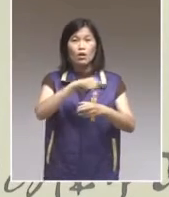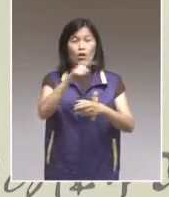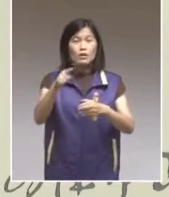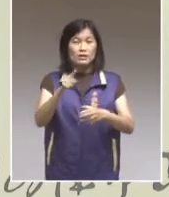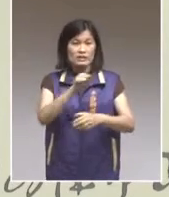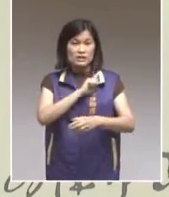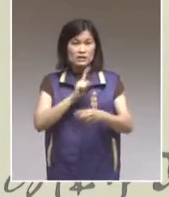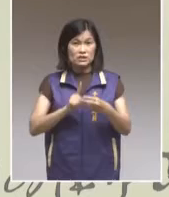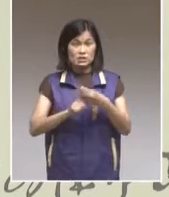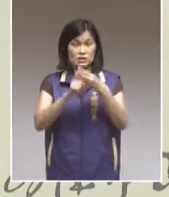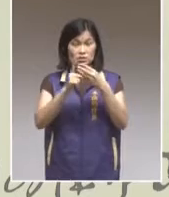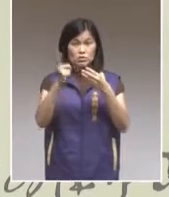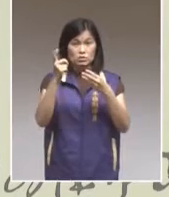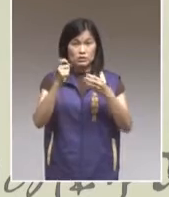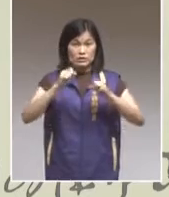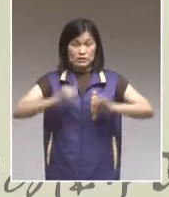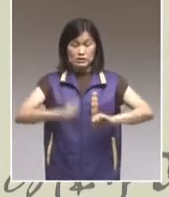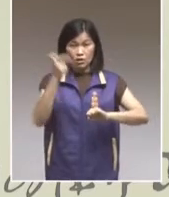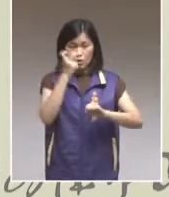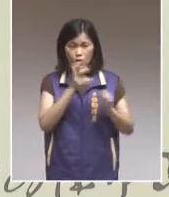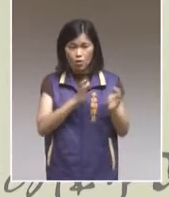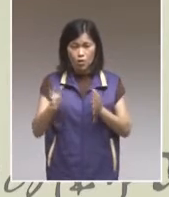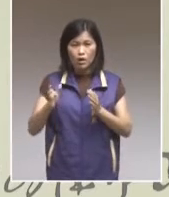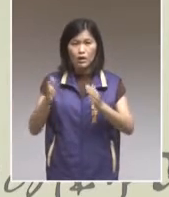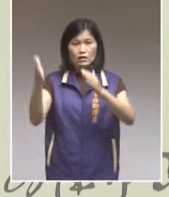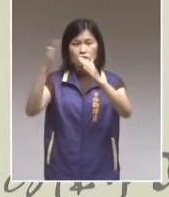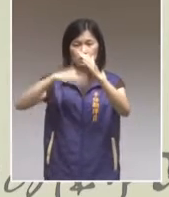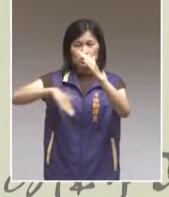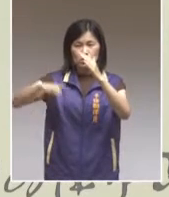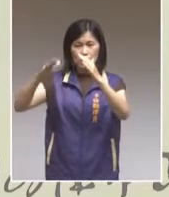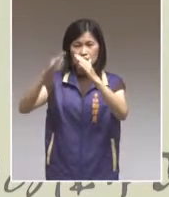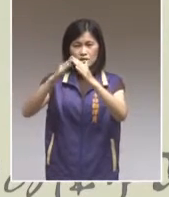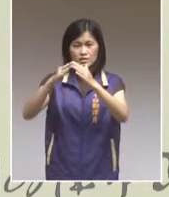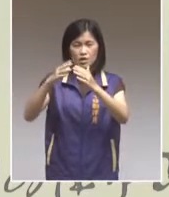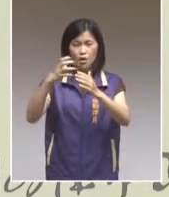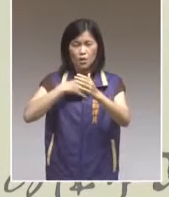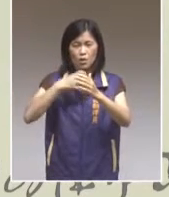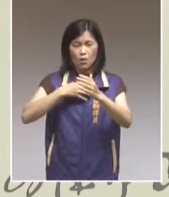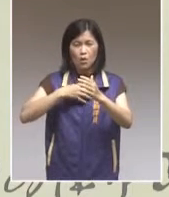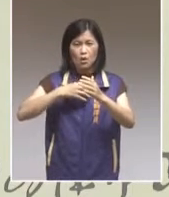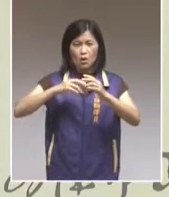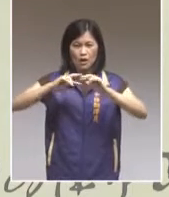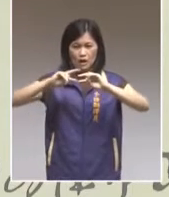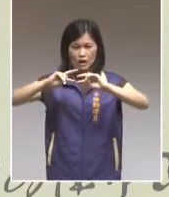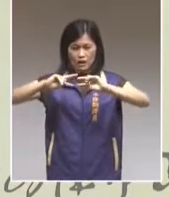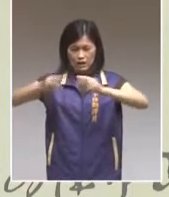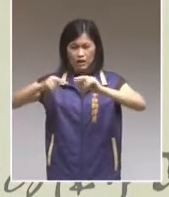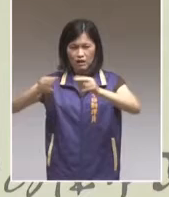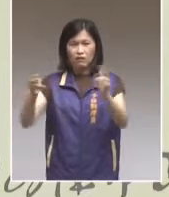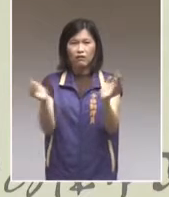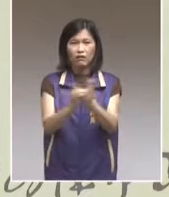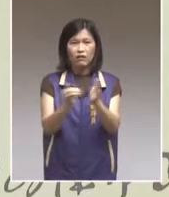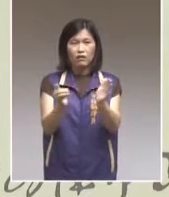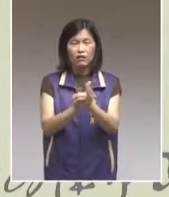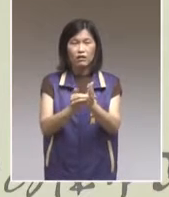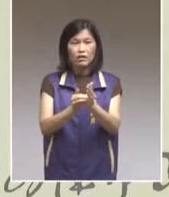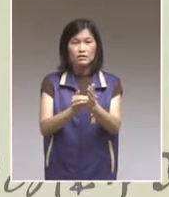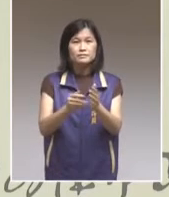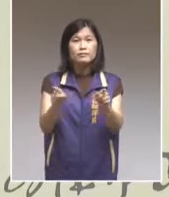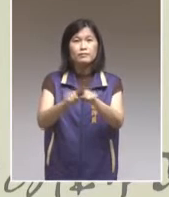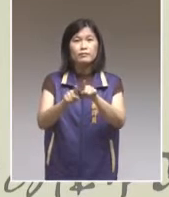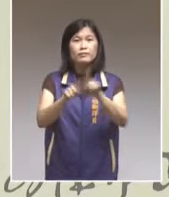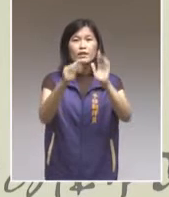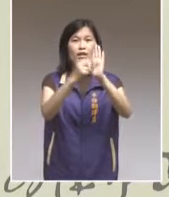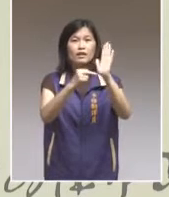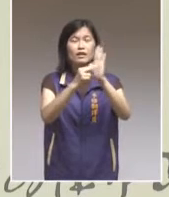主健康管理原则上，我们在学校的风险的管制、哦、我们已经更改了我们的措施、哦、那一般来讲、